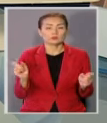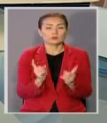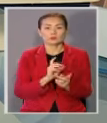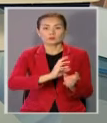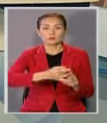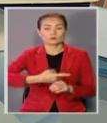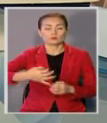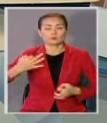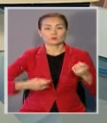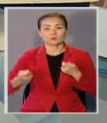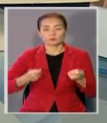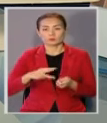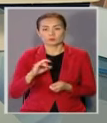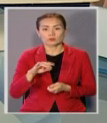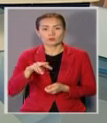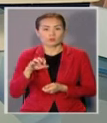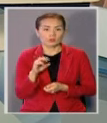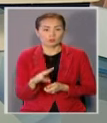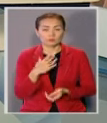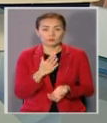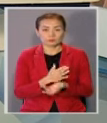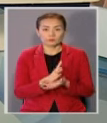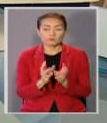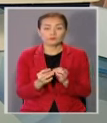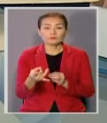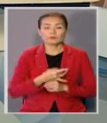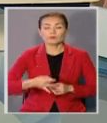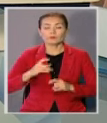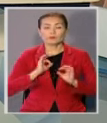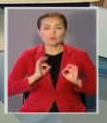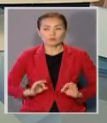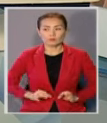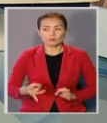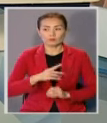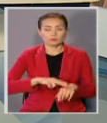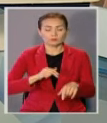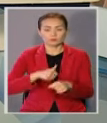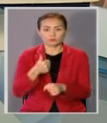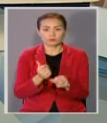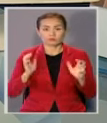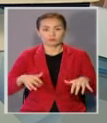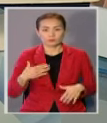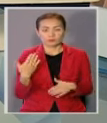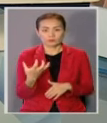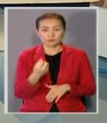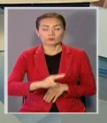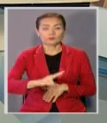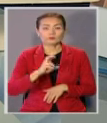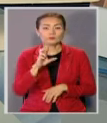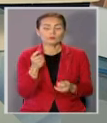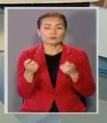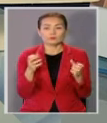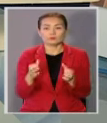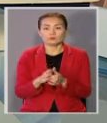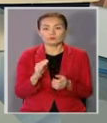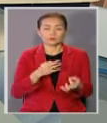жүздесуде аудандық сот төрағасы Мирлан Құсайынов өткізді. Шараға аудан прокурорының, аудандық полиция бөлімінің орынбасарлары, билер кеңесінің